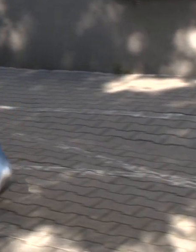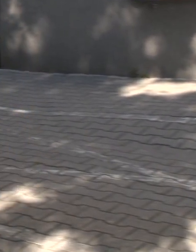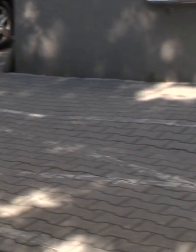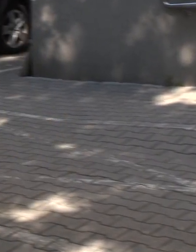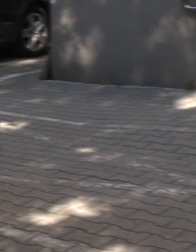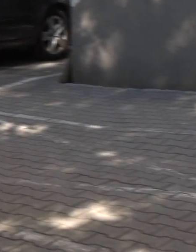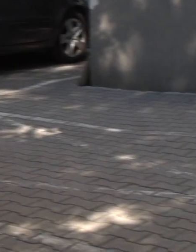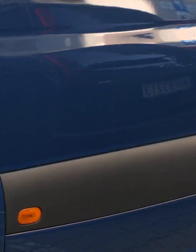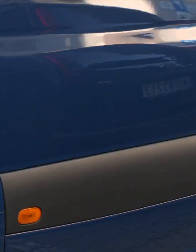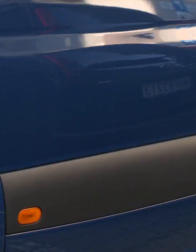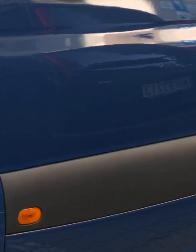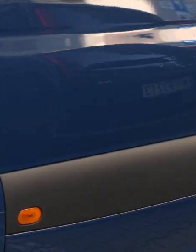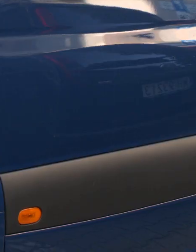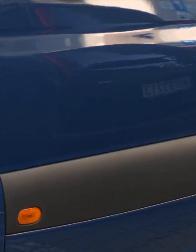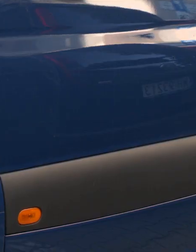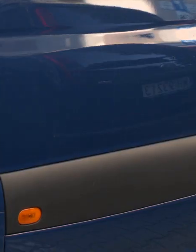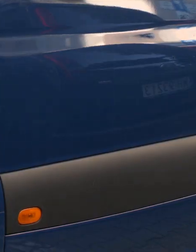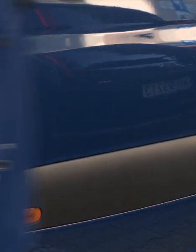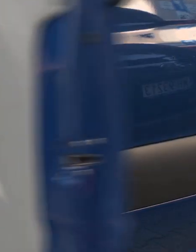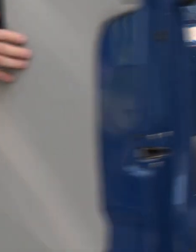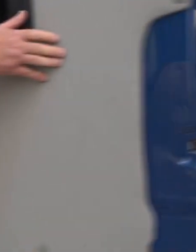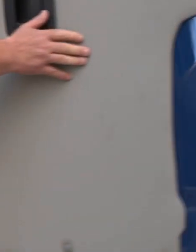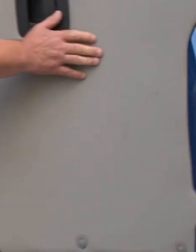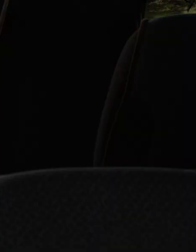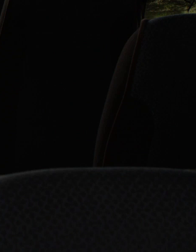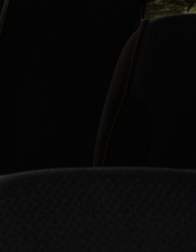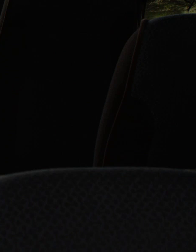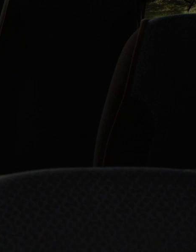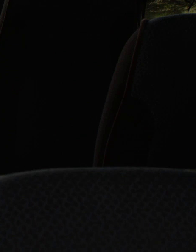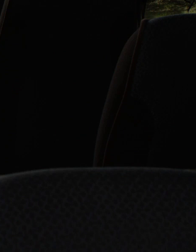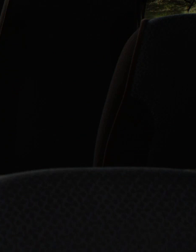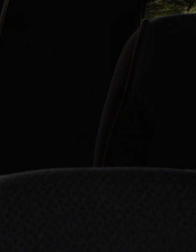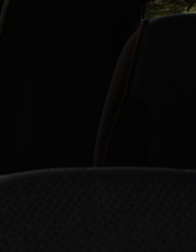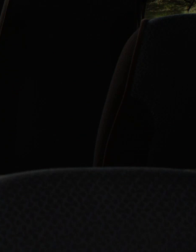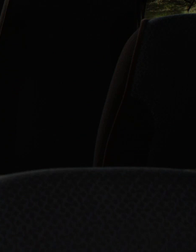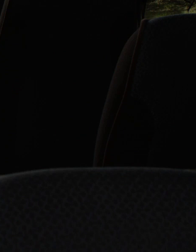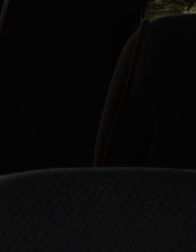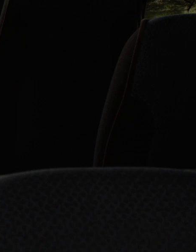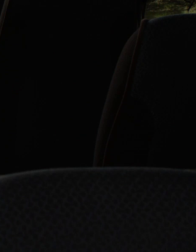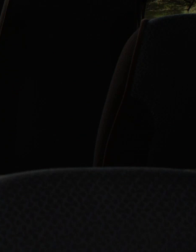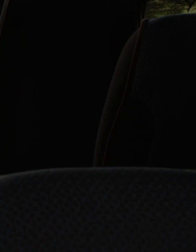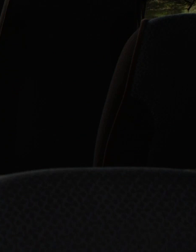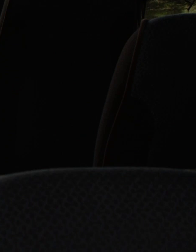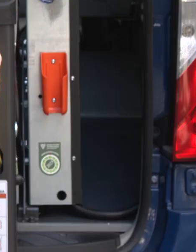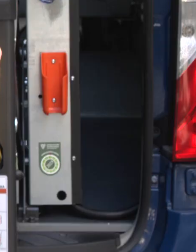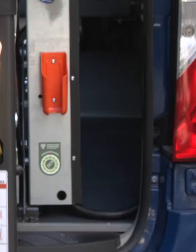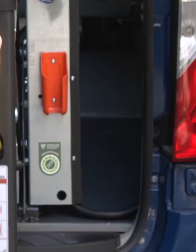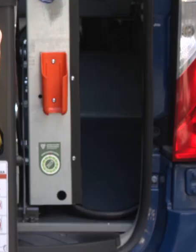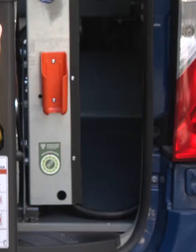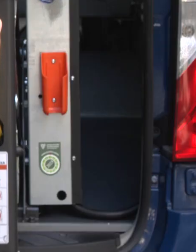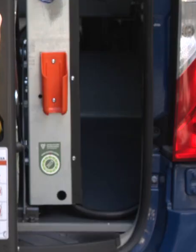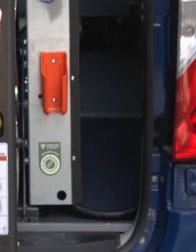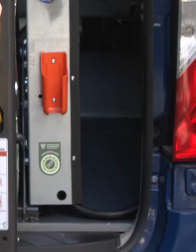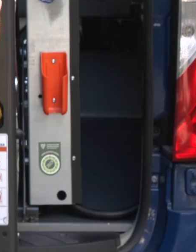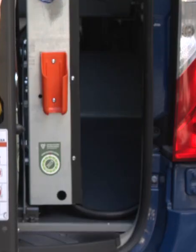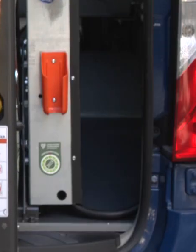Kierowca busa podprowadza studenta na wózku do podjazdu. Otwiera tylne drzwi. Razem ze studentem wjeżdża na platformie windy